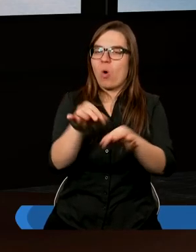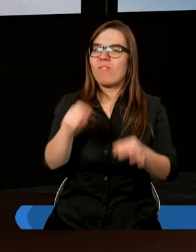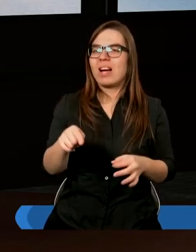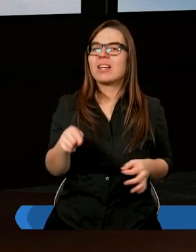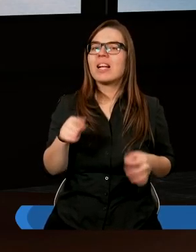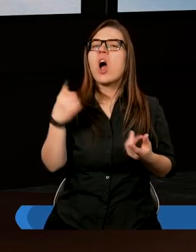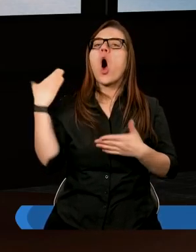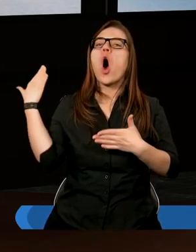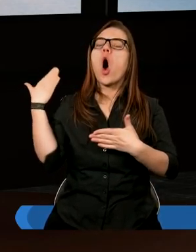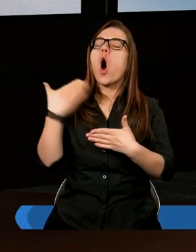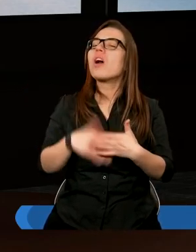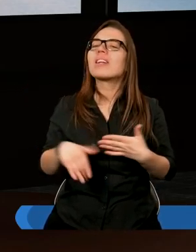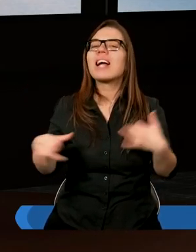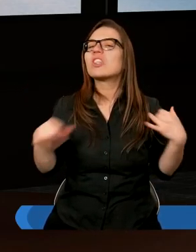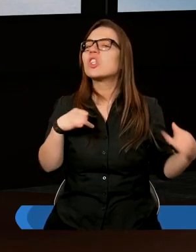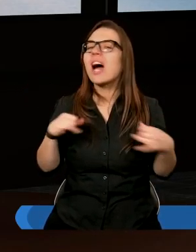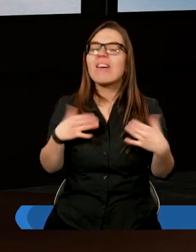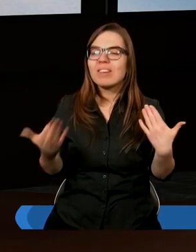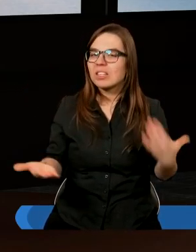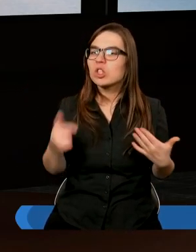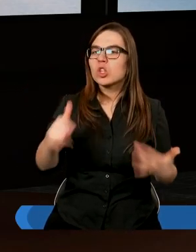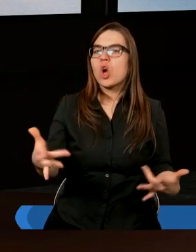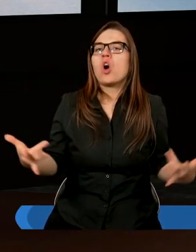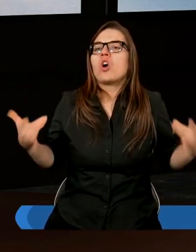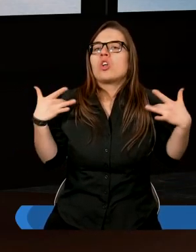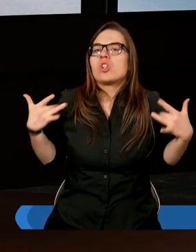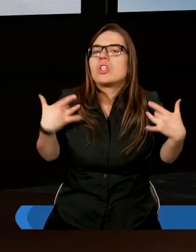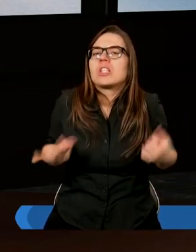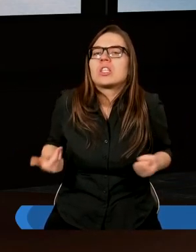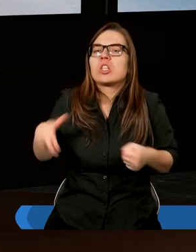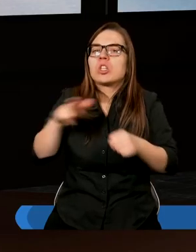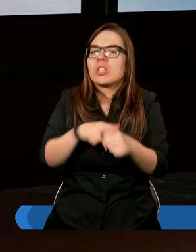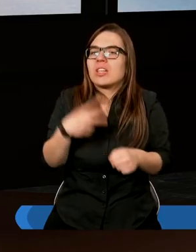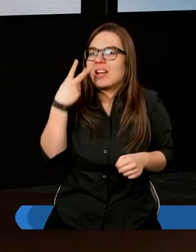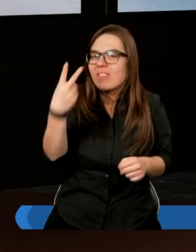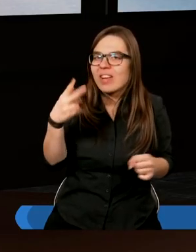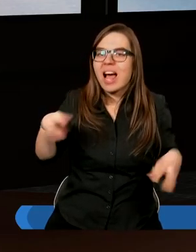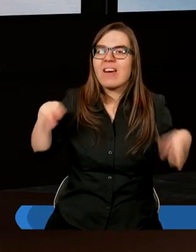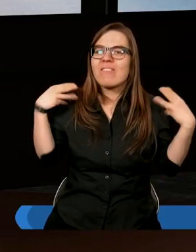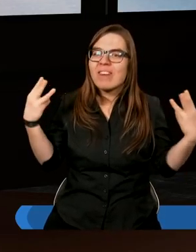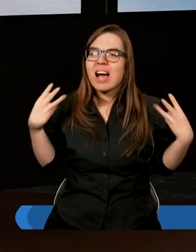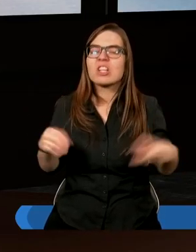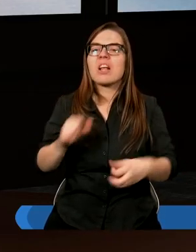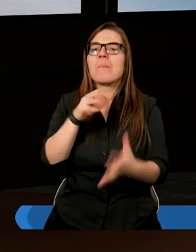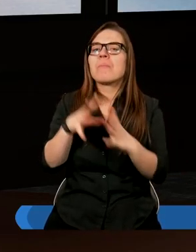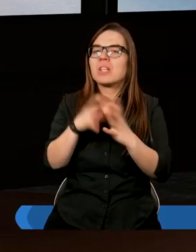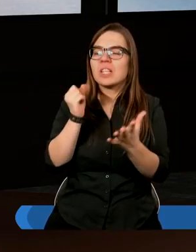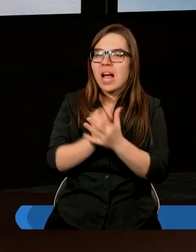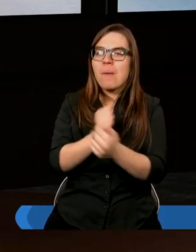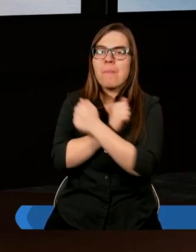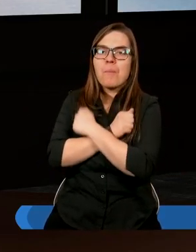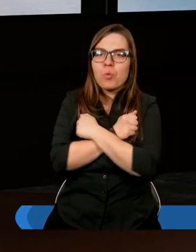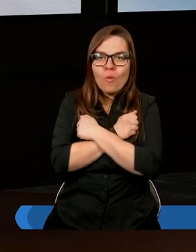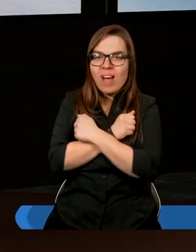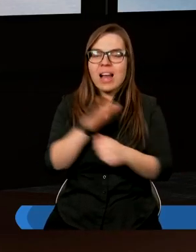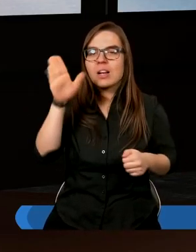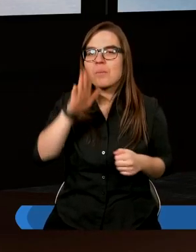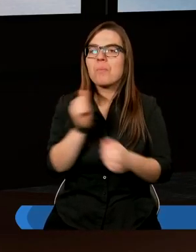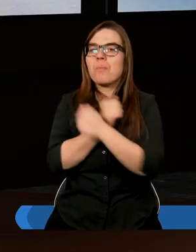ostatecznie szafarstwo to życie w którym dwa największe przykazania dotyczące miłowania Boga